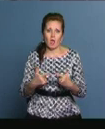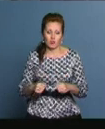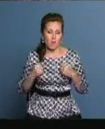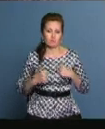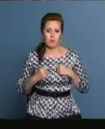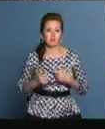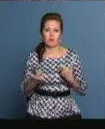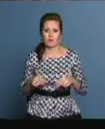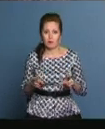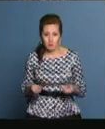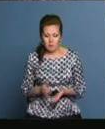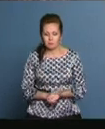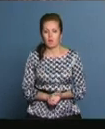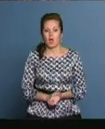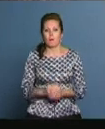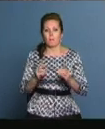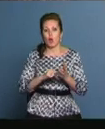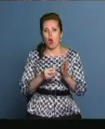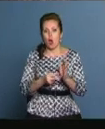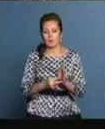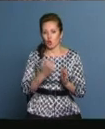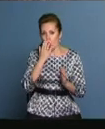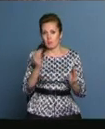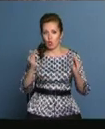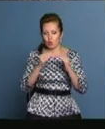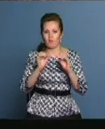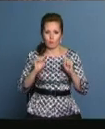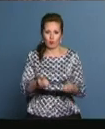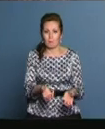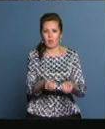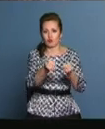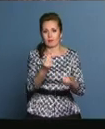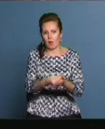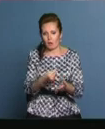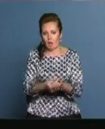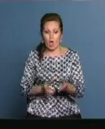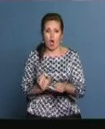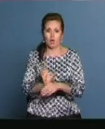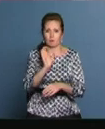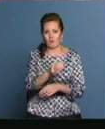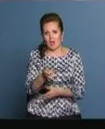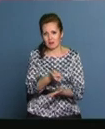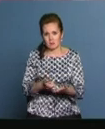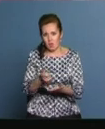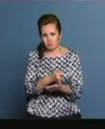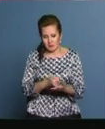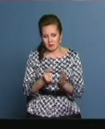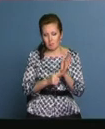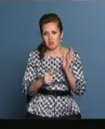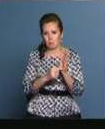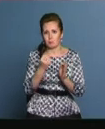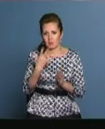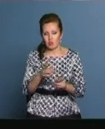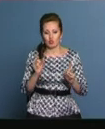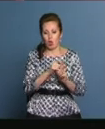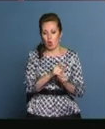им негде. Проект «Теплый кров» можно поддержать и деньгами, отправив СМС на номер 7715 со словами «Отдаю», пробел